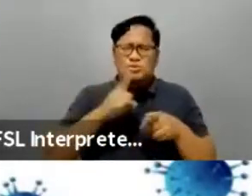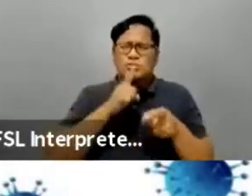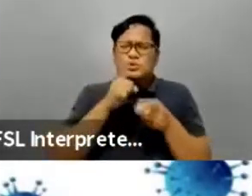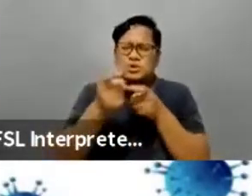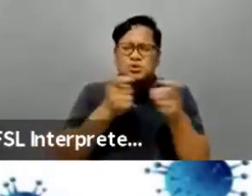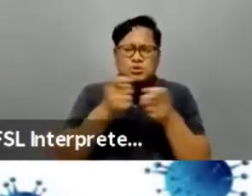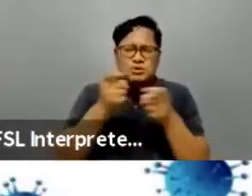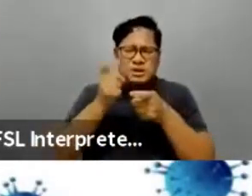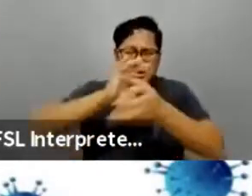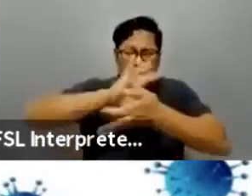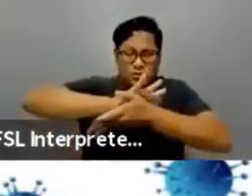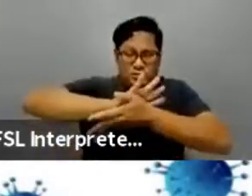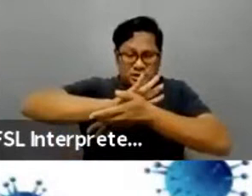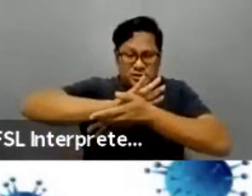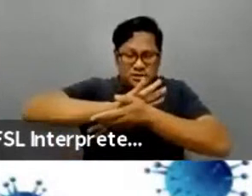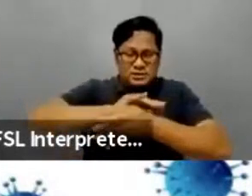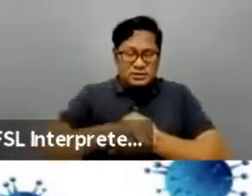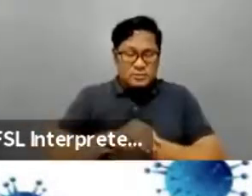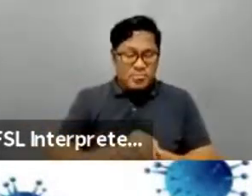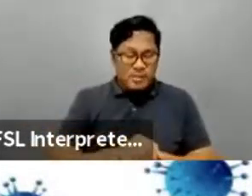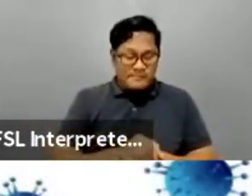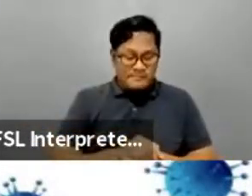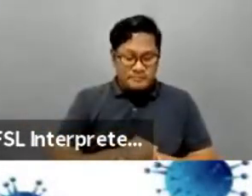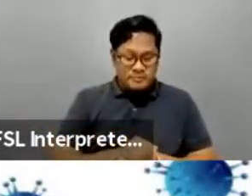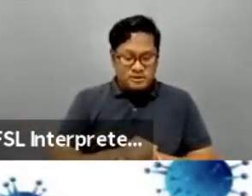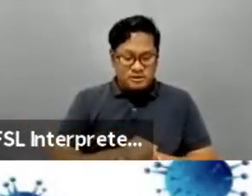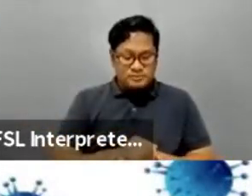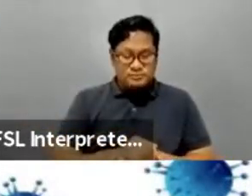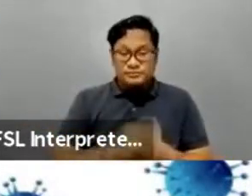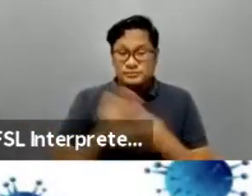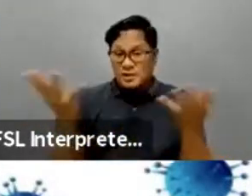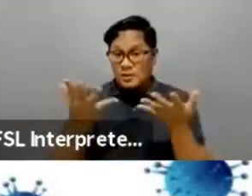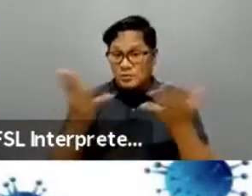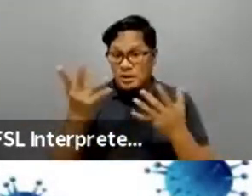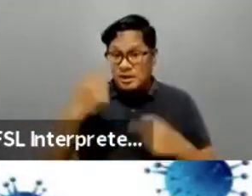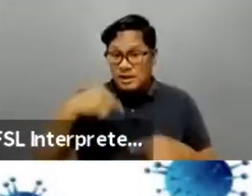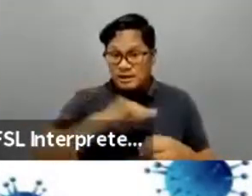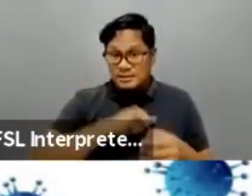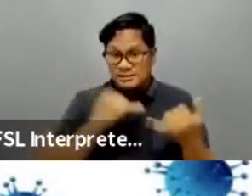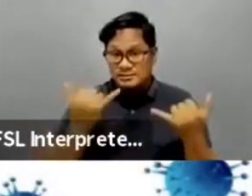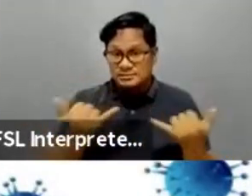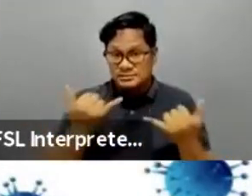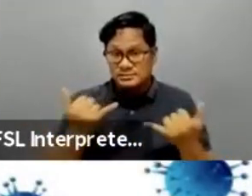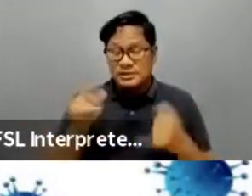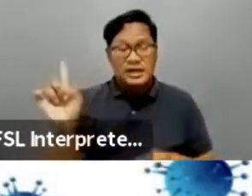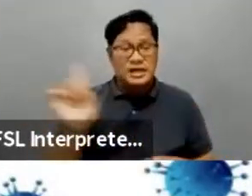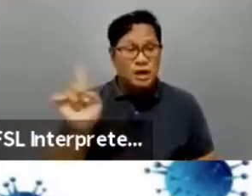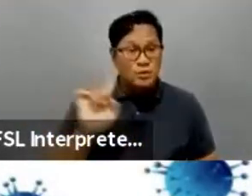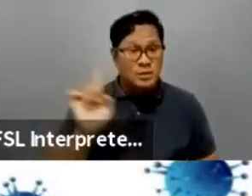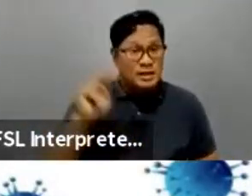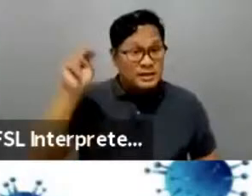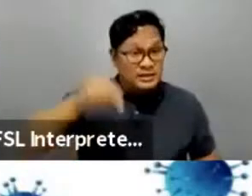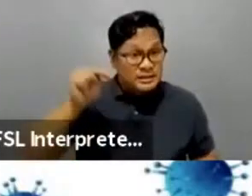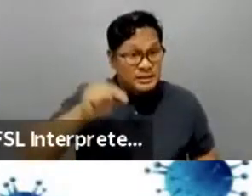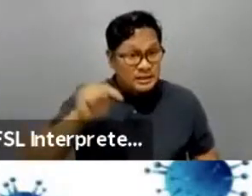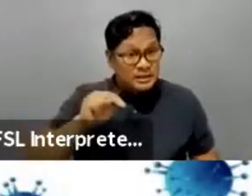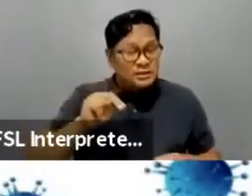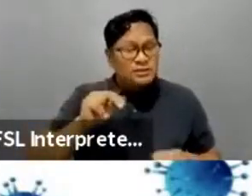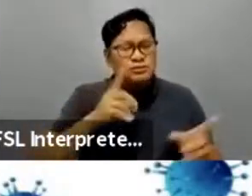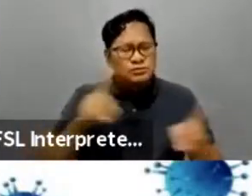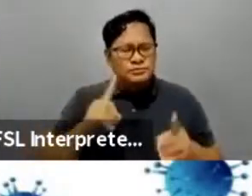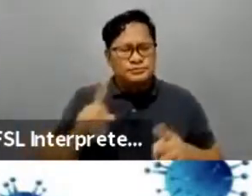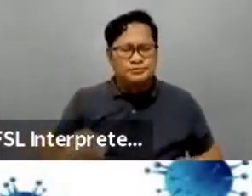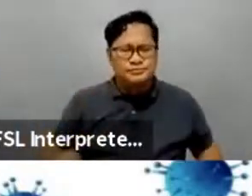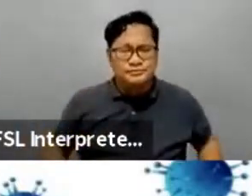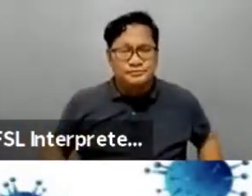ang COVID-19. So, asa na tayo ngayon? And ano pa ang kailangan nating gawin? Next